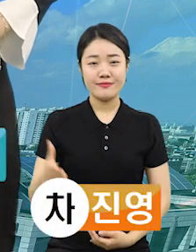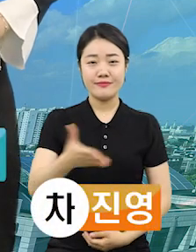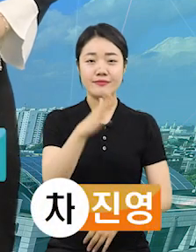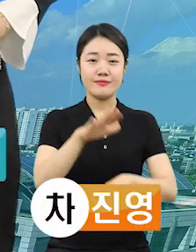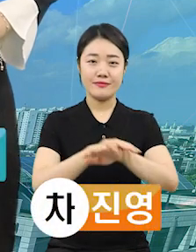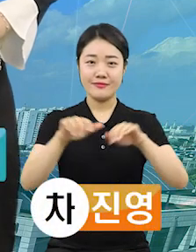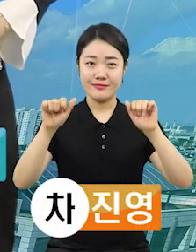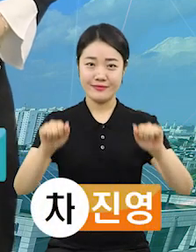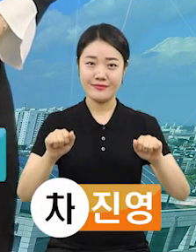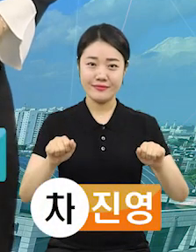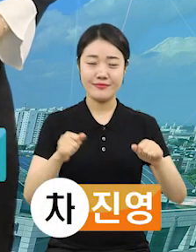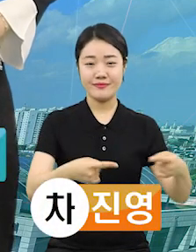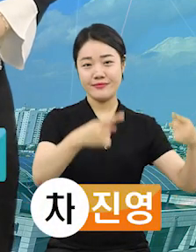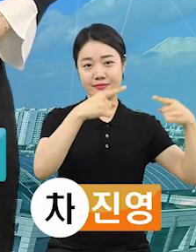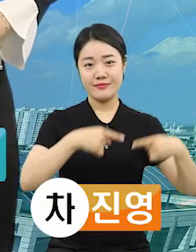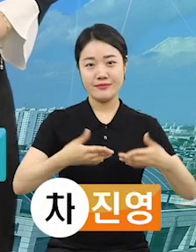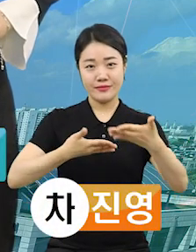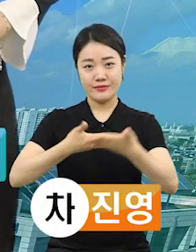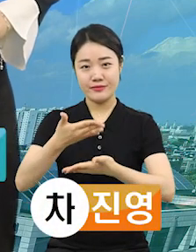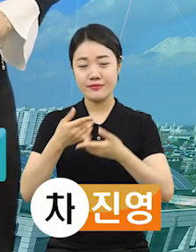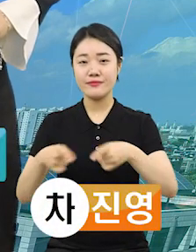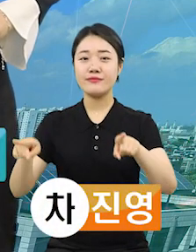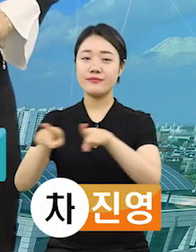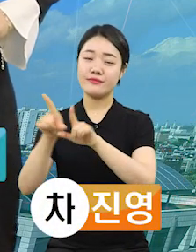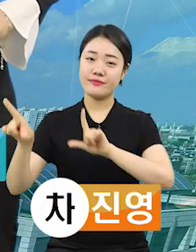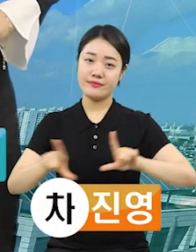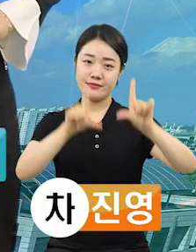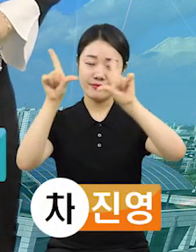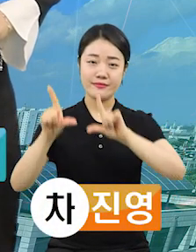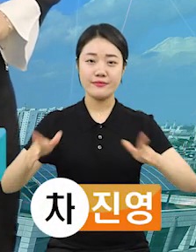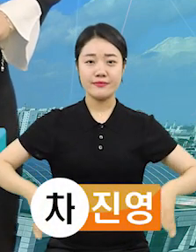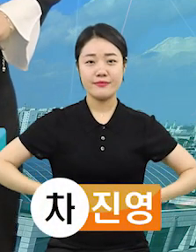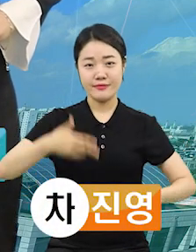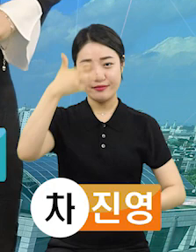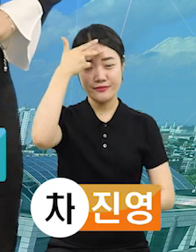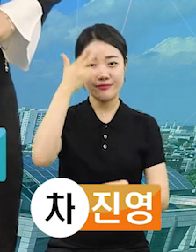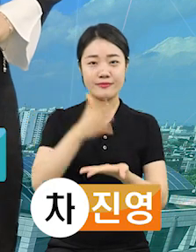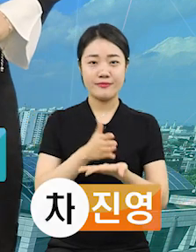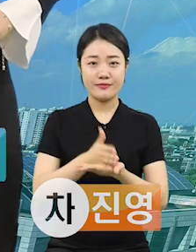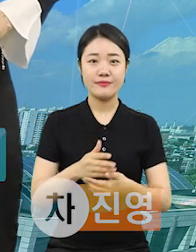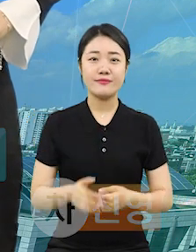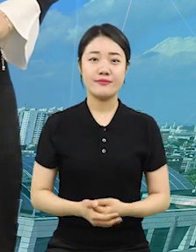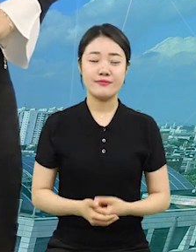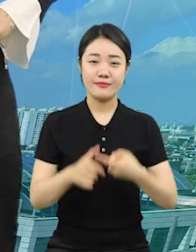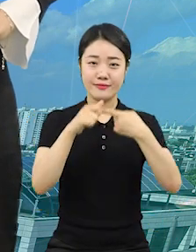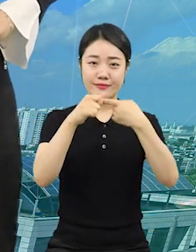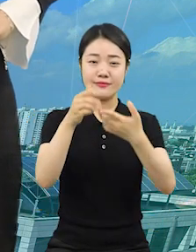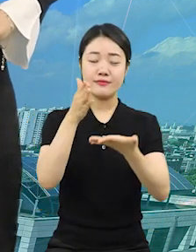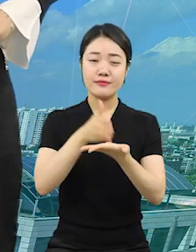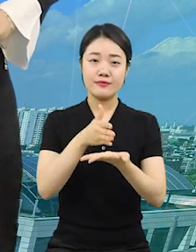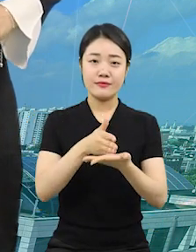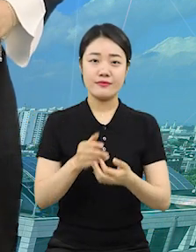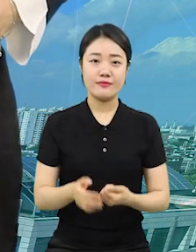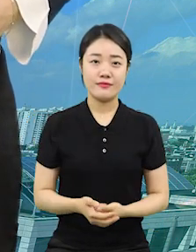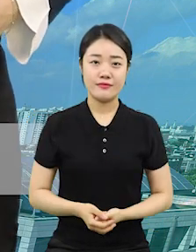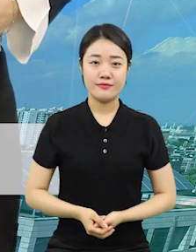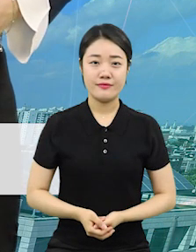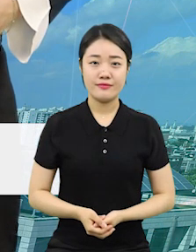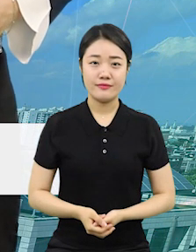여러분 안녕하십니까? 참여와 나눔, 더불어 사는 따뜻한 부평 뉴스입니다. 첫 번째 소식입니다.